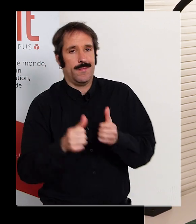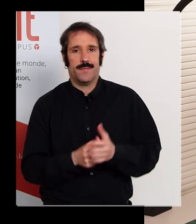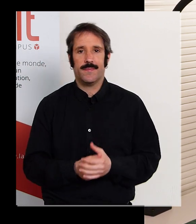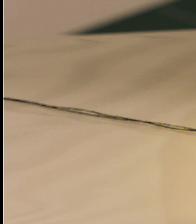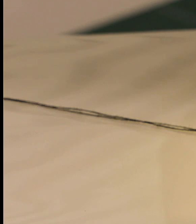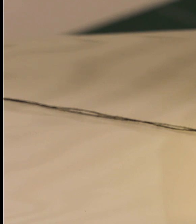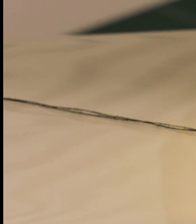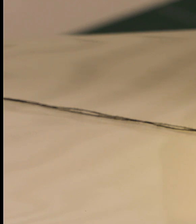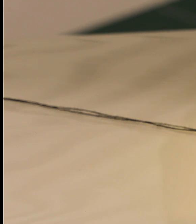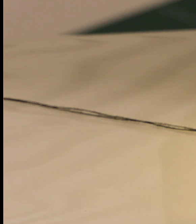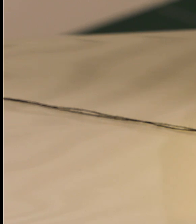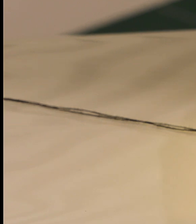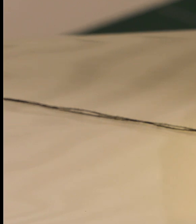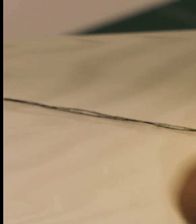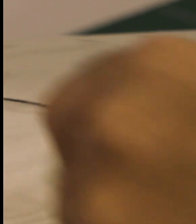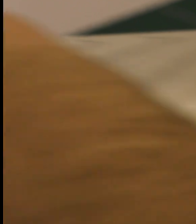l'extérieur.